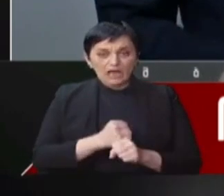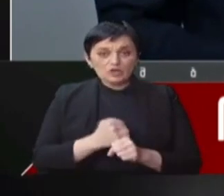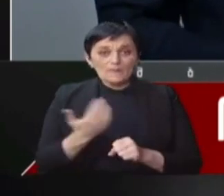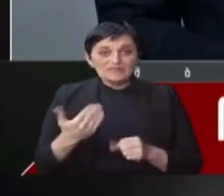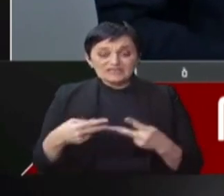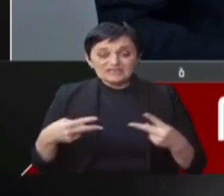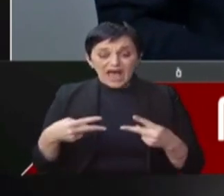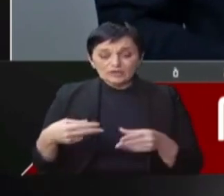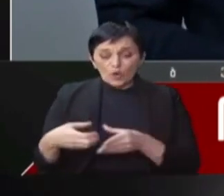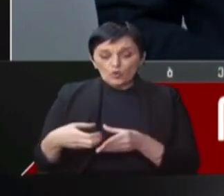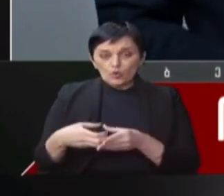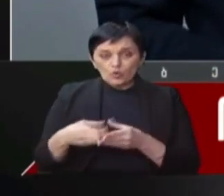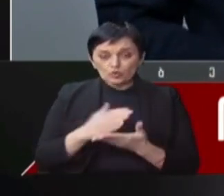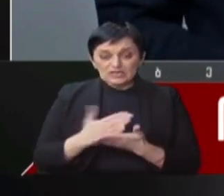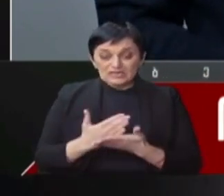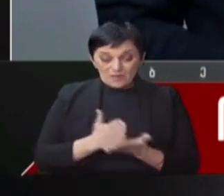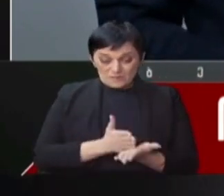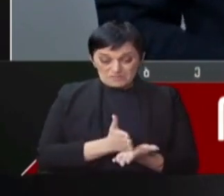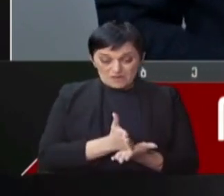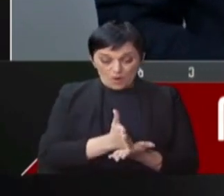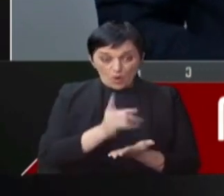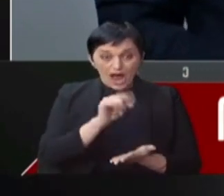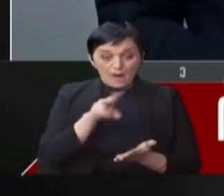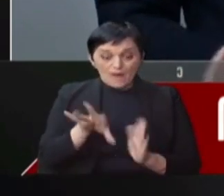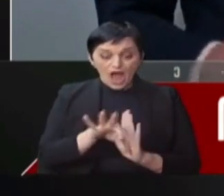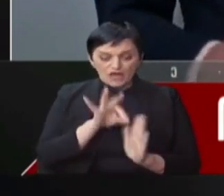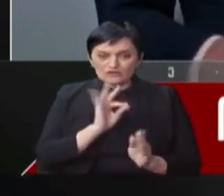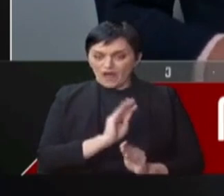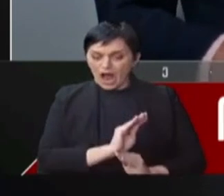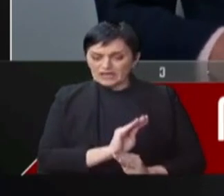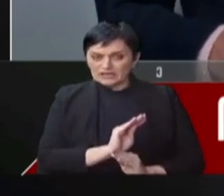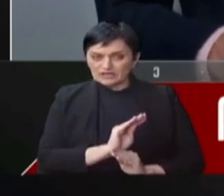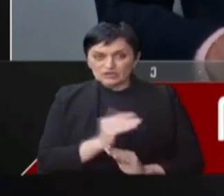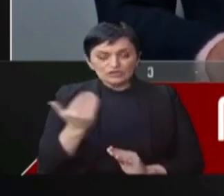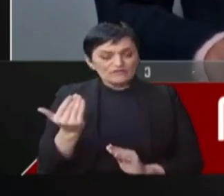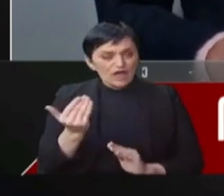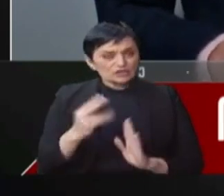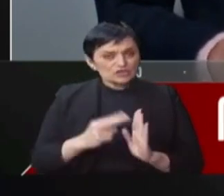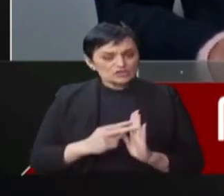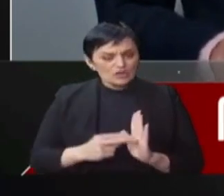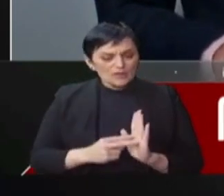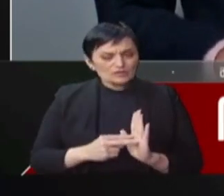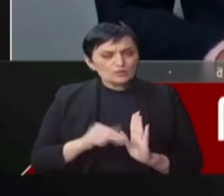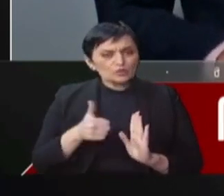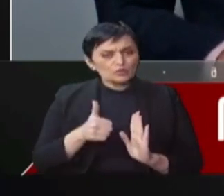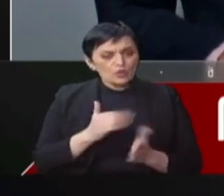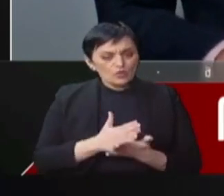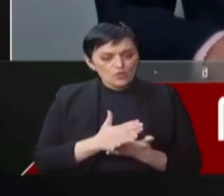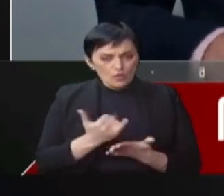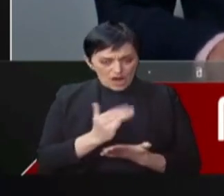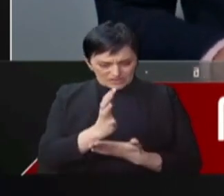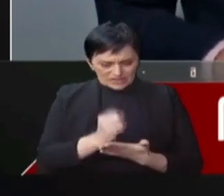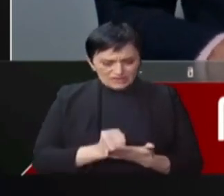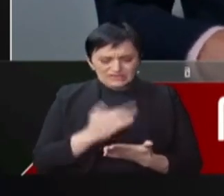მისი თანაგუნდელების ნაწილი ამ მიმართულებას, რომელიც ლევან ხაბეიშვილს აქვს არჩეული, აკრიტიკებენ. თქვენი შეფასებით, რამდენად აქვს ახლა